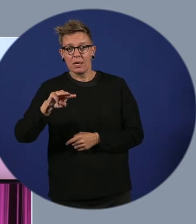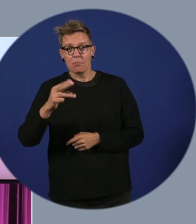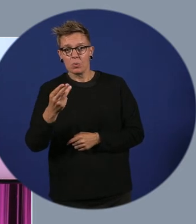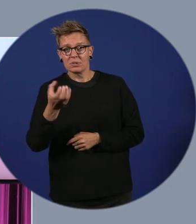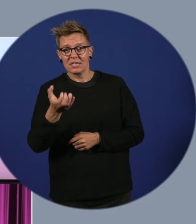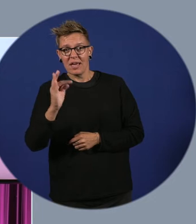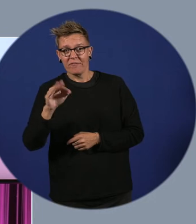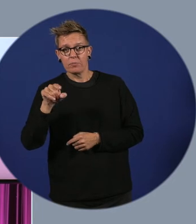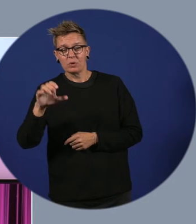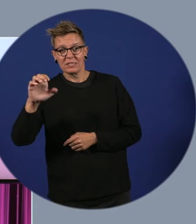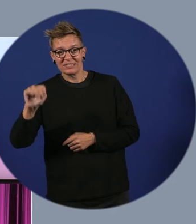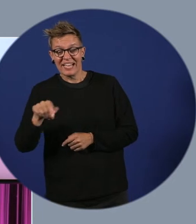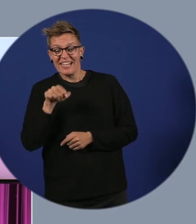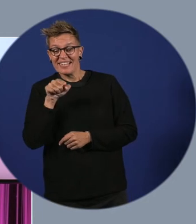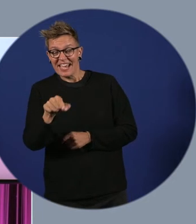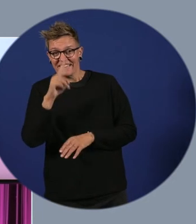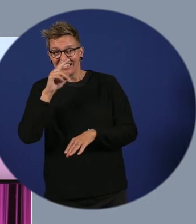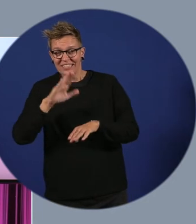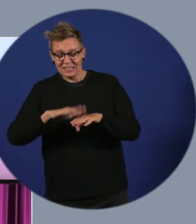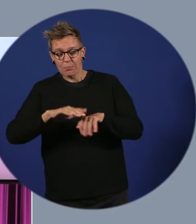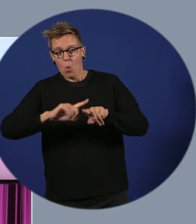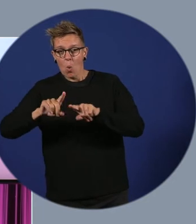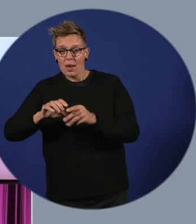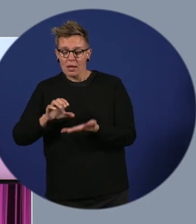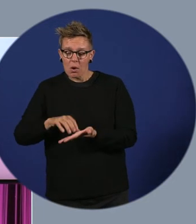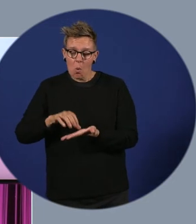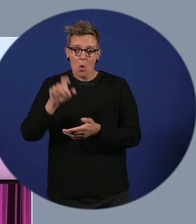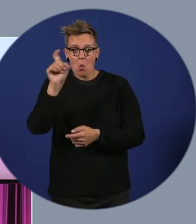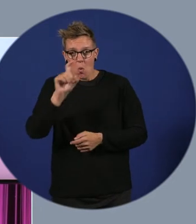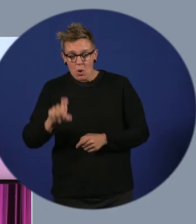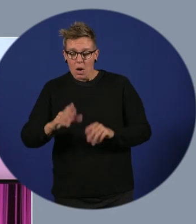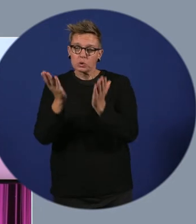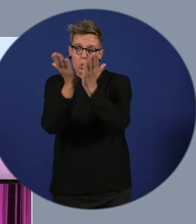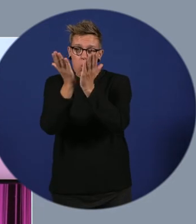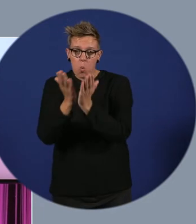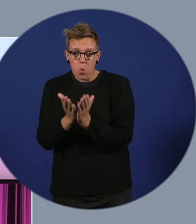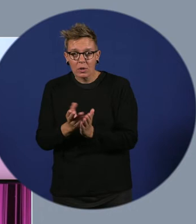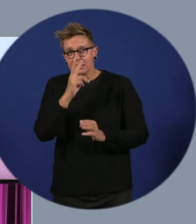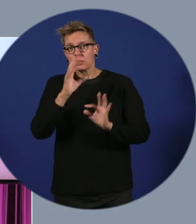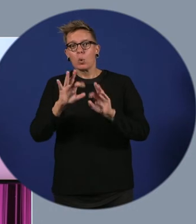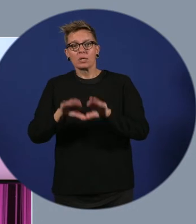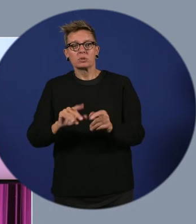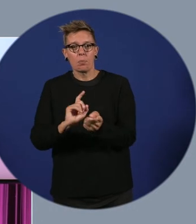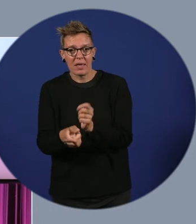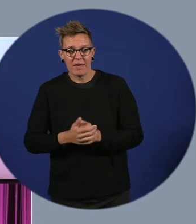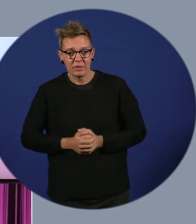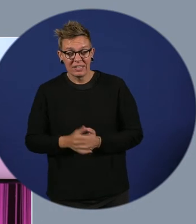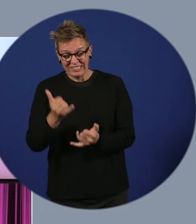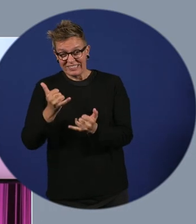www.mucf.se. Och där kan ni jämföra mellan olika kommuner och skolor och så vidare. Så in där och titta. Och de